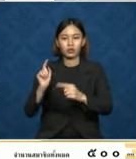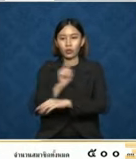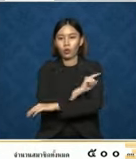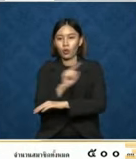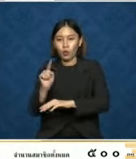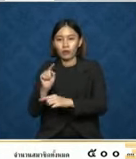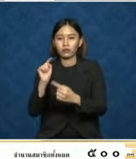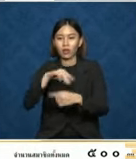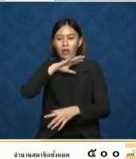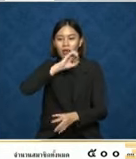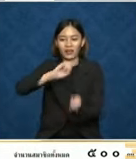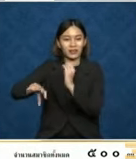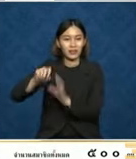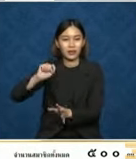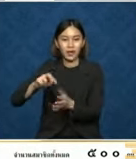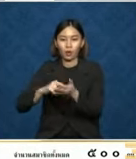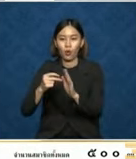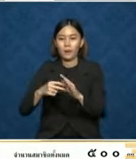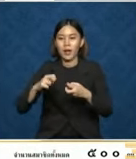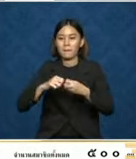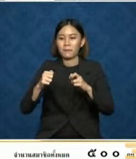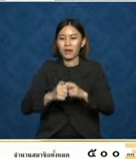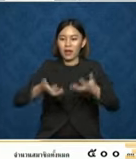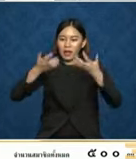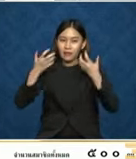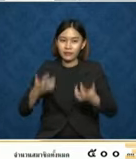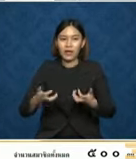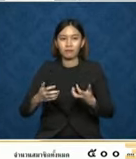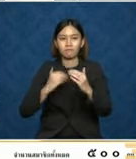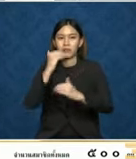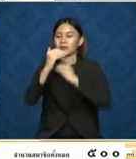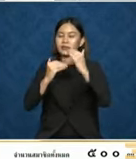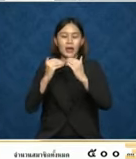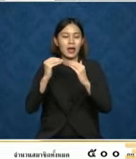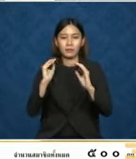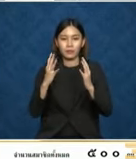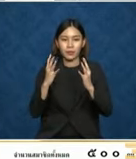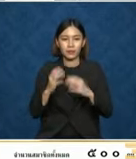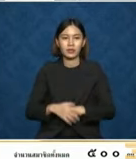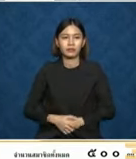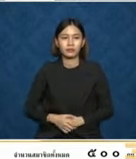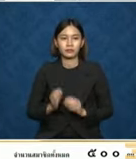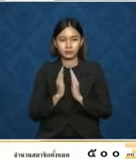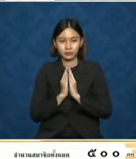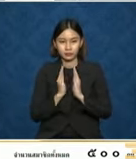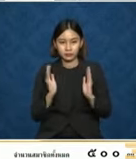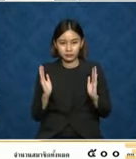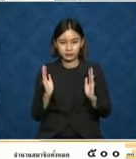ที่เรื่องของขยะกลายเป็นปัญหาใหญ่ที่ฉุดรั้งความเจริญของประเทศไทยของเราไว้เลยครับข